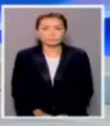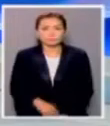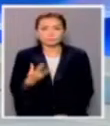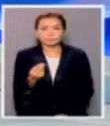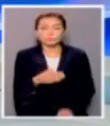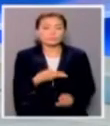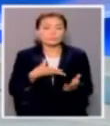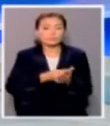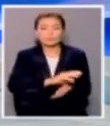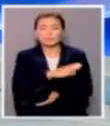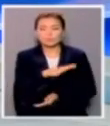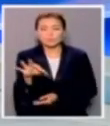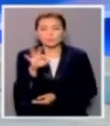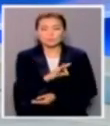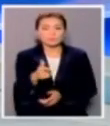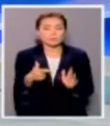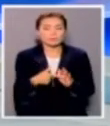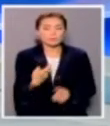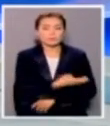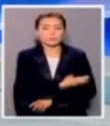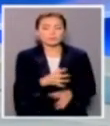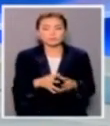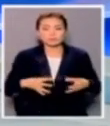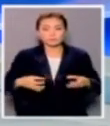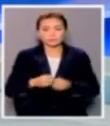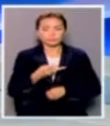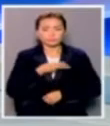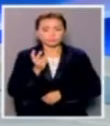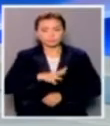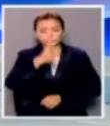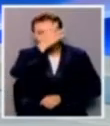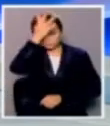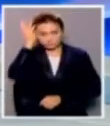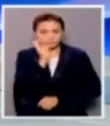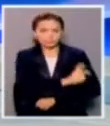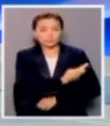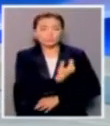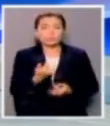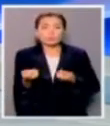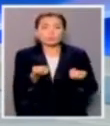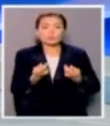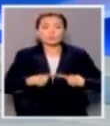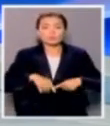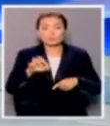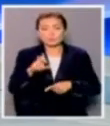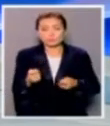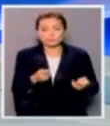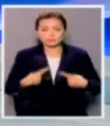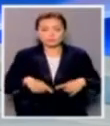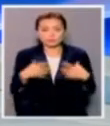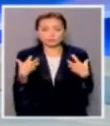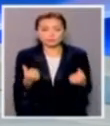Еще не выплачена компенсация семьи медицинских работников, умерших от коронавируса. По словам руководителя областного